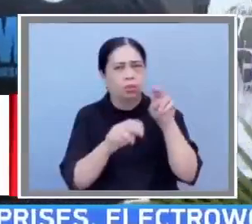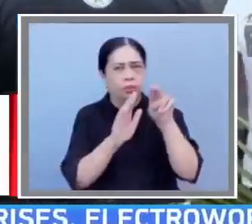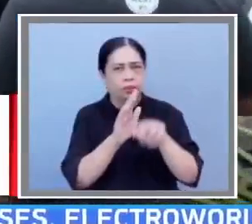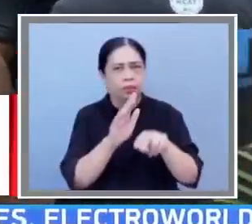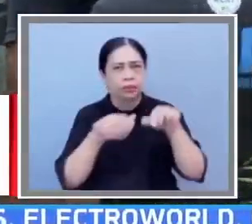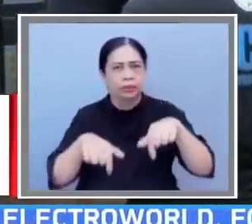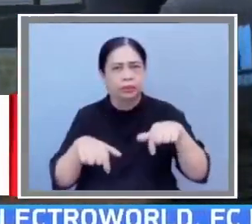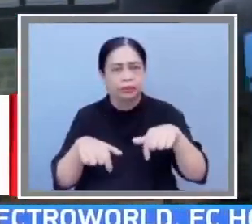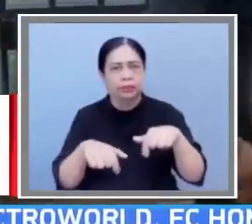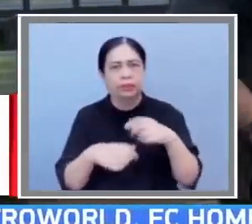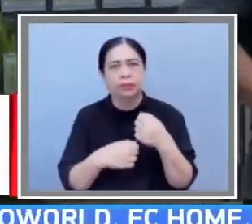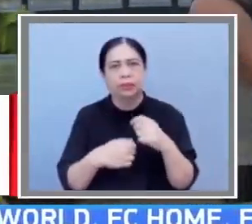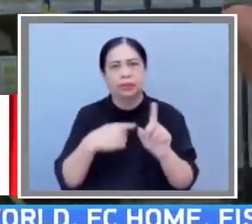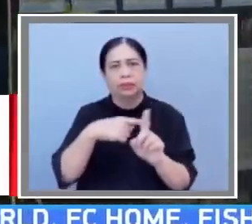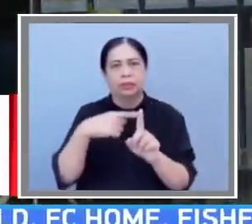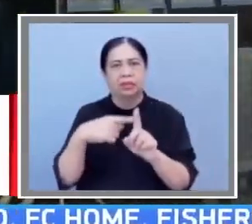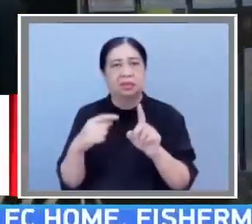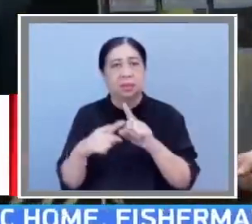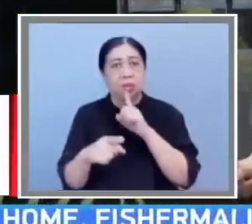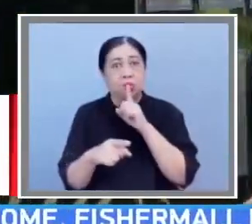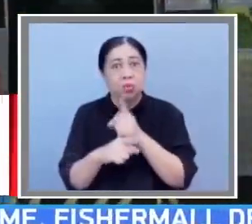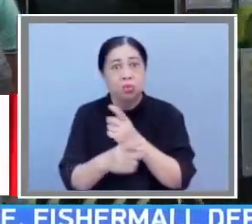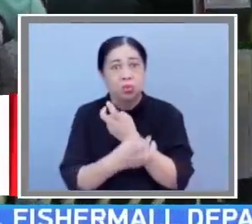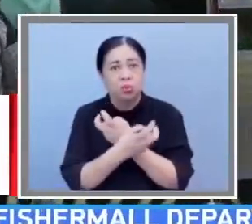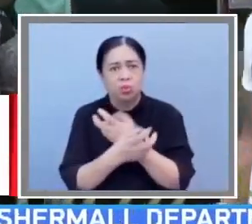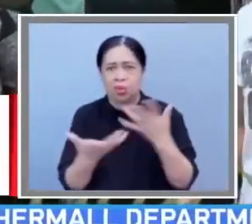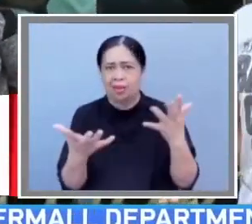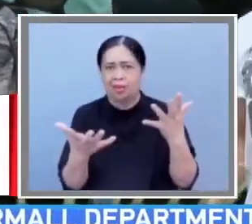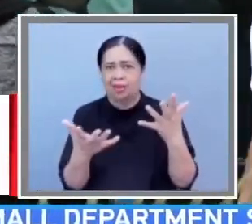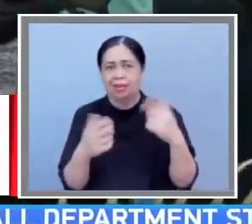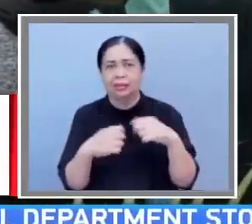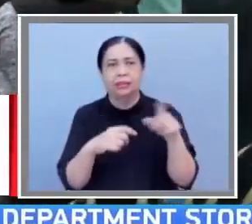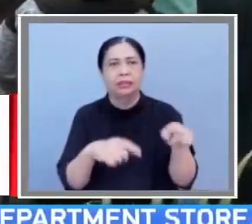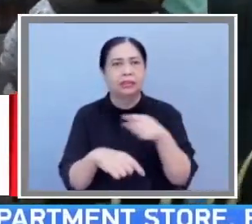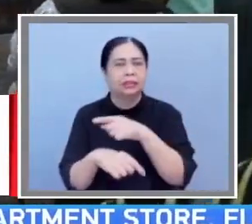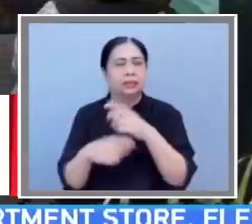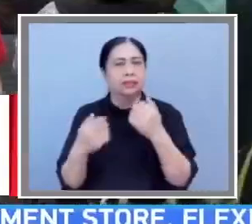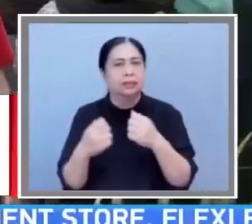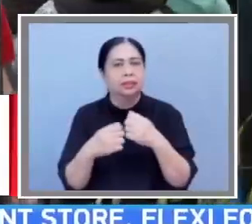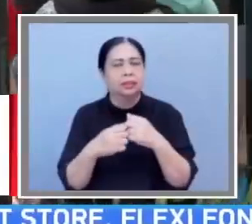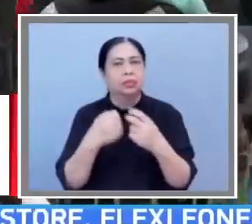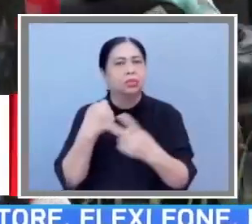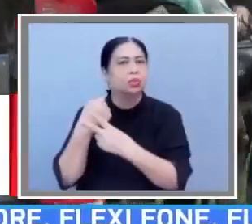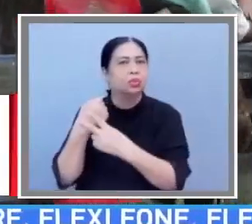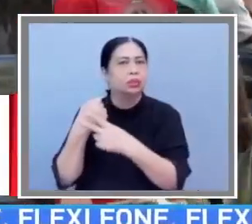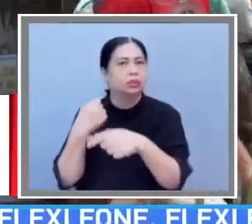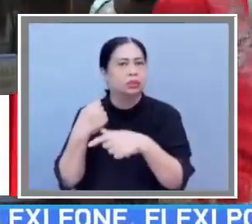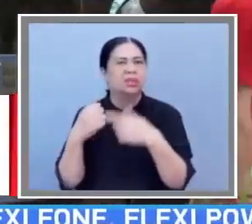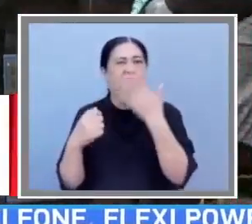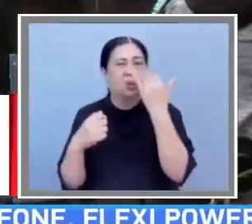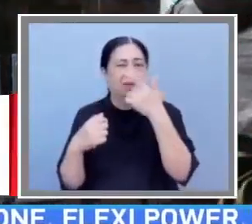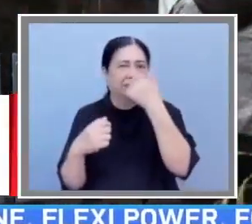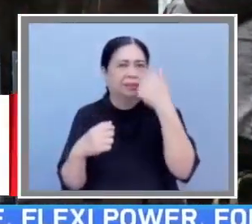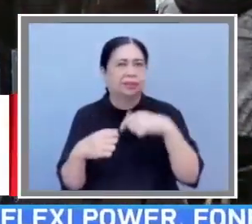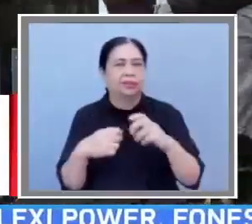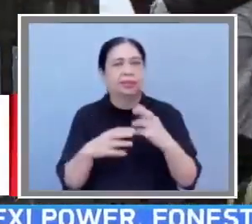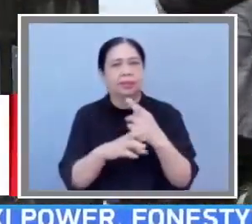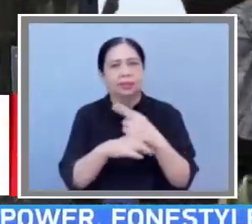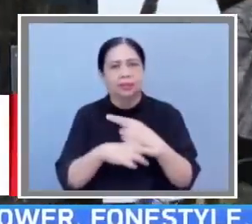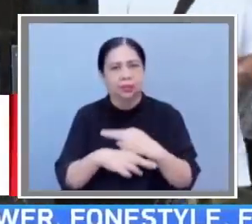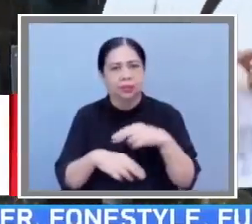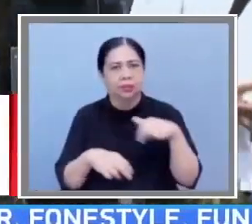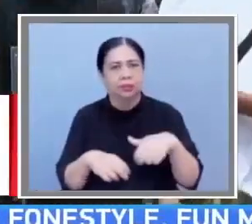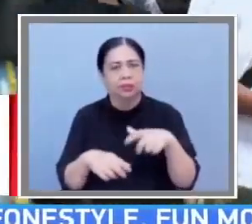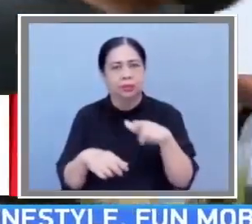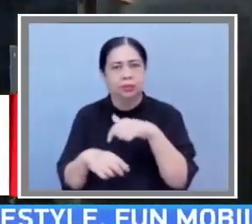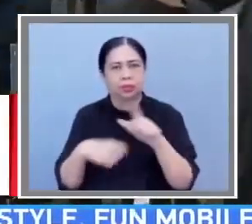Cemetery pero wala diyan yung kanilang mga labi kundi nasa tinatawag na storage under renovation kasi ngayon ang cementeryo kaya ganito